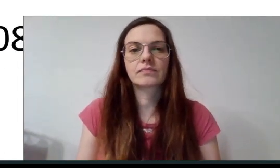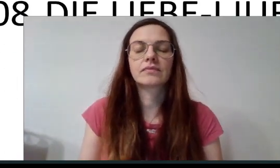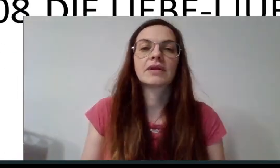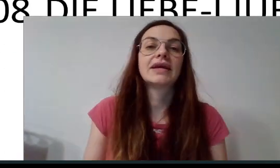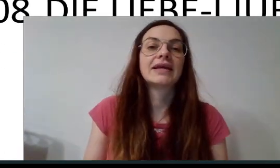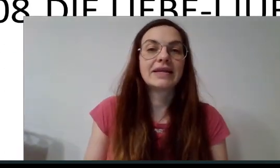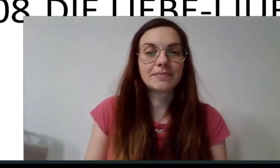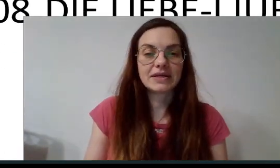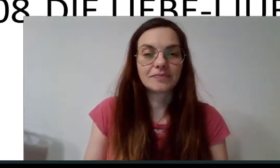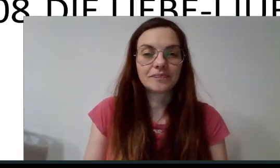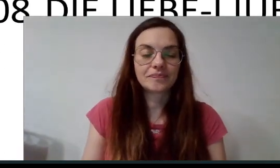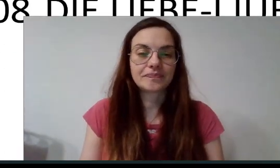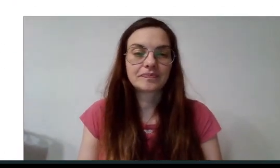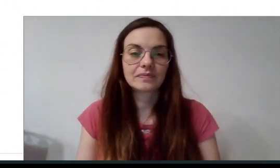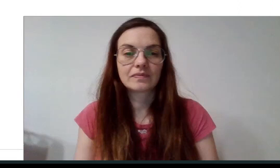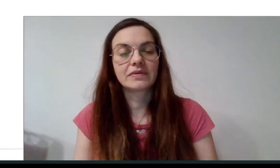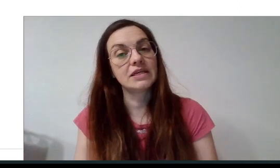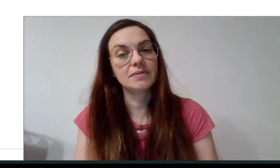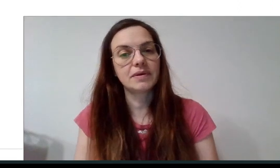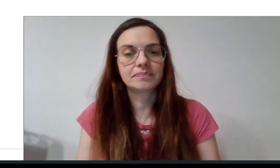Lieben. Die Liebe.